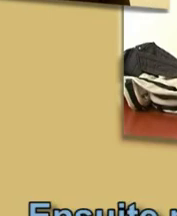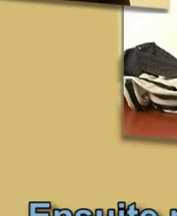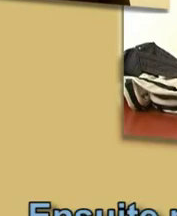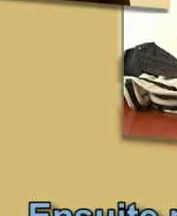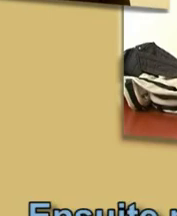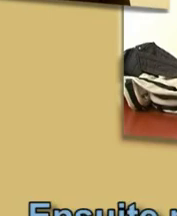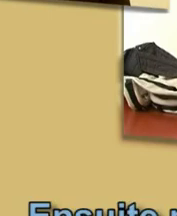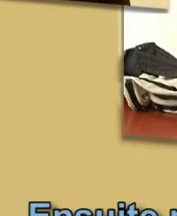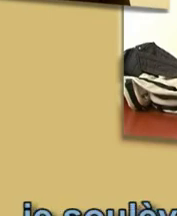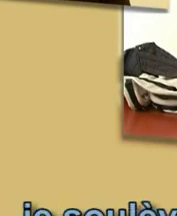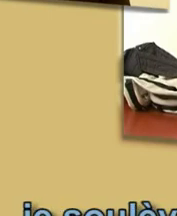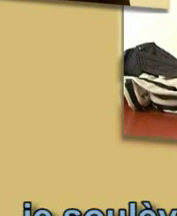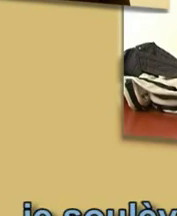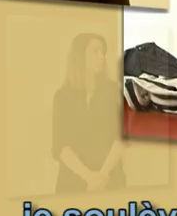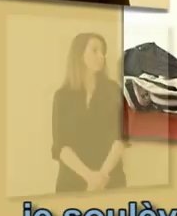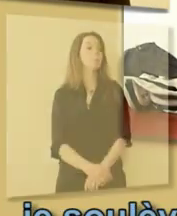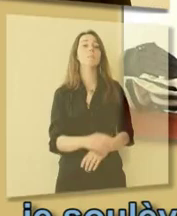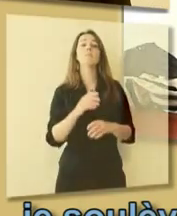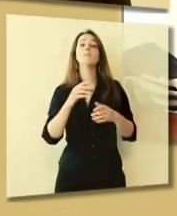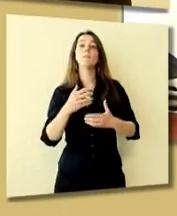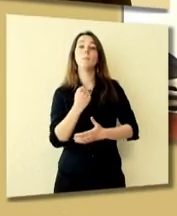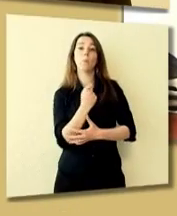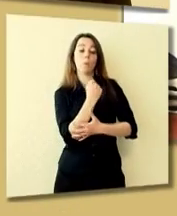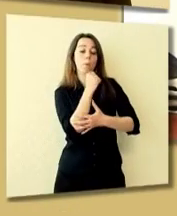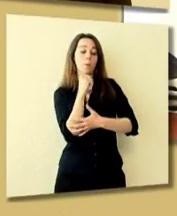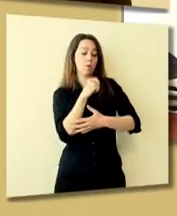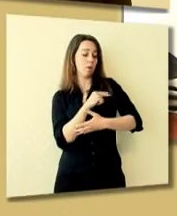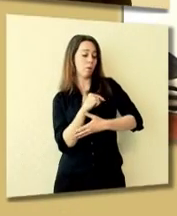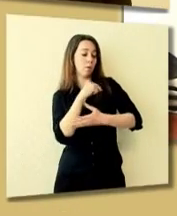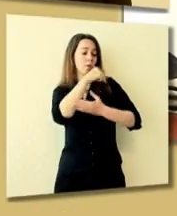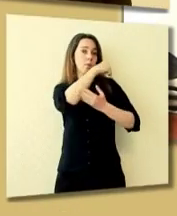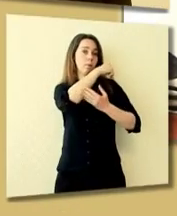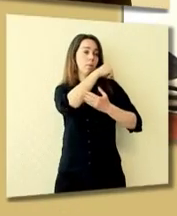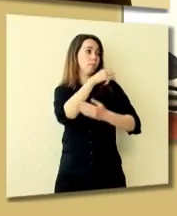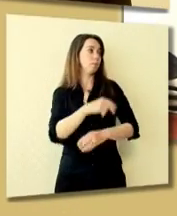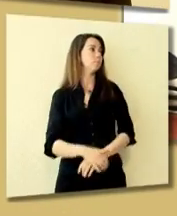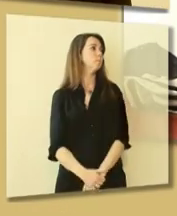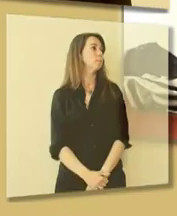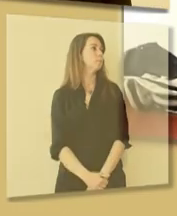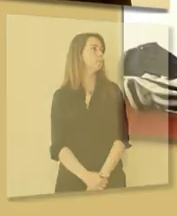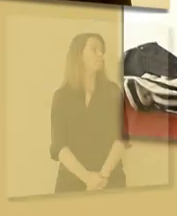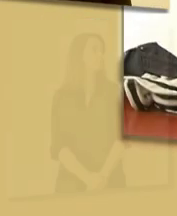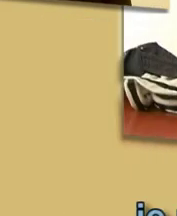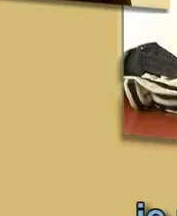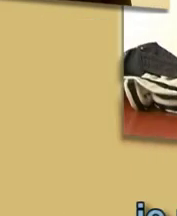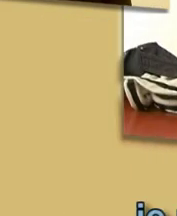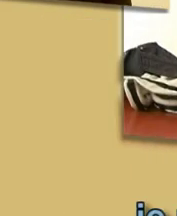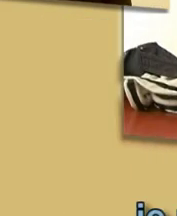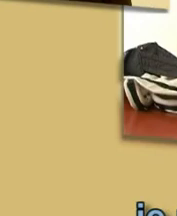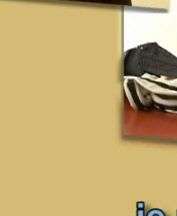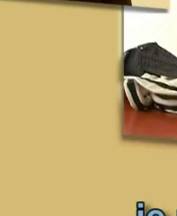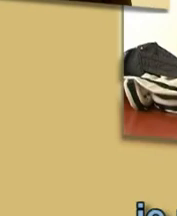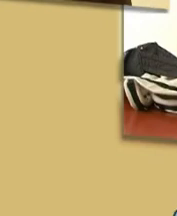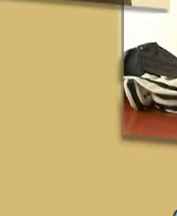Ensuite, pour retirer le bébé, je soulève l'anneau du haut. Et je